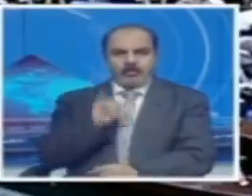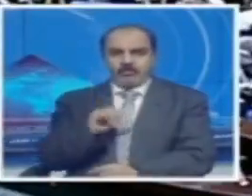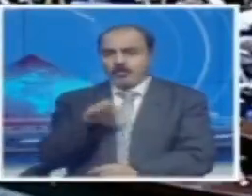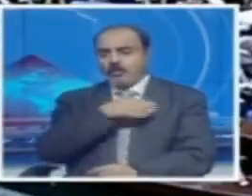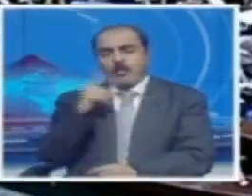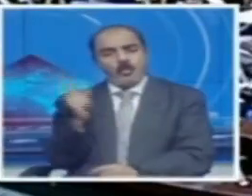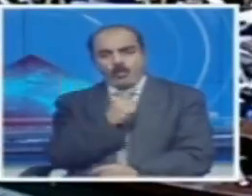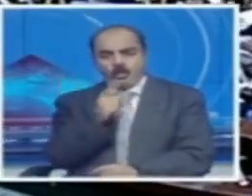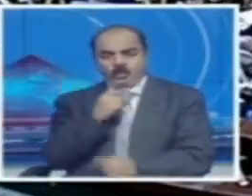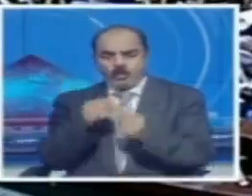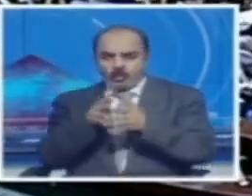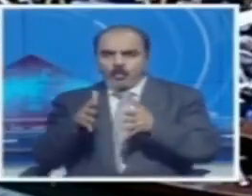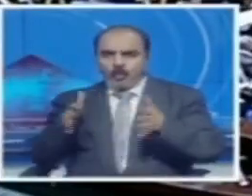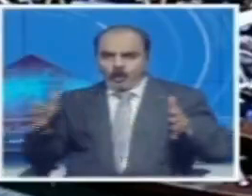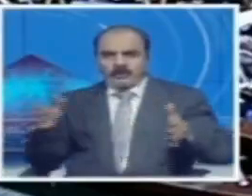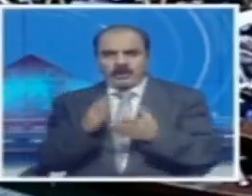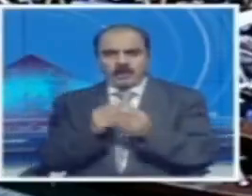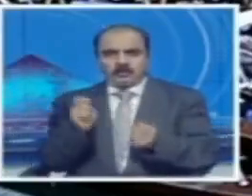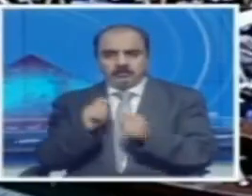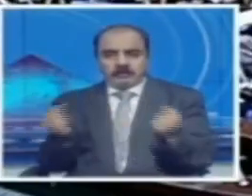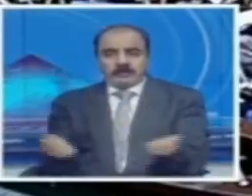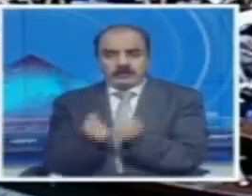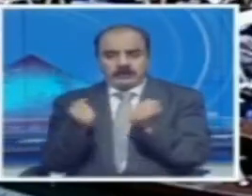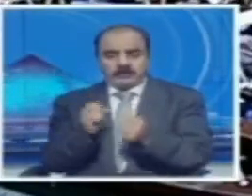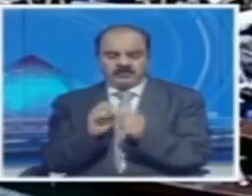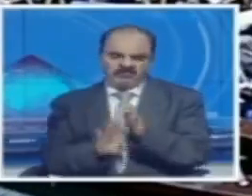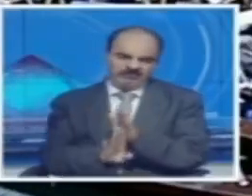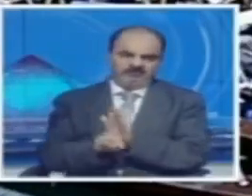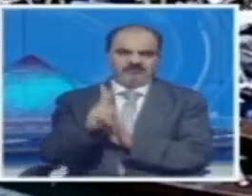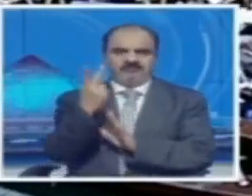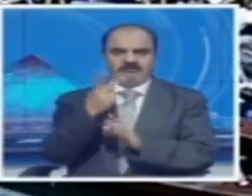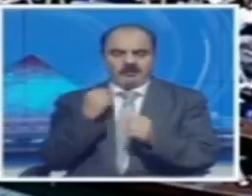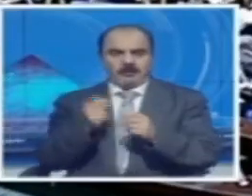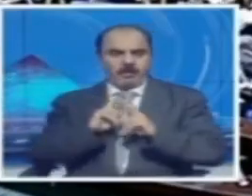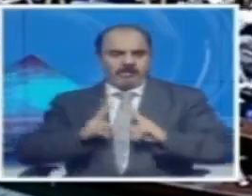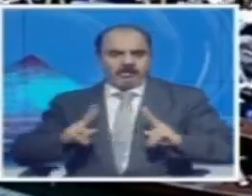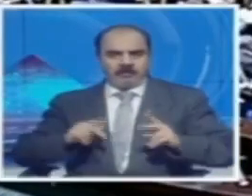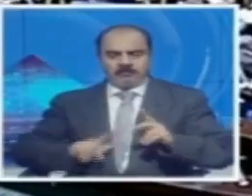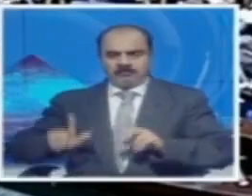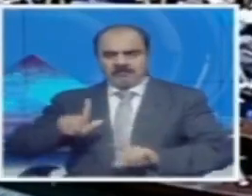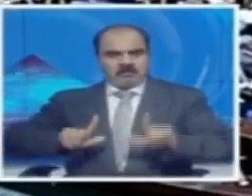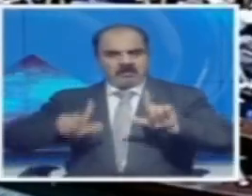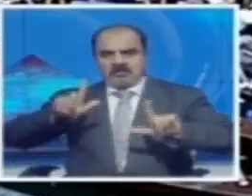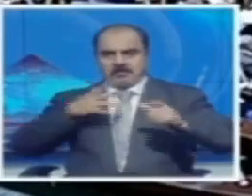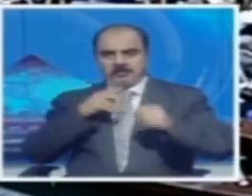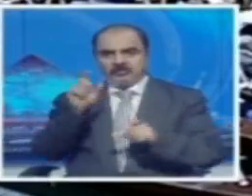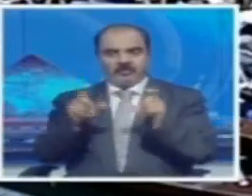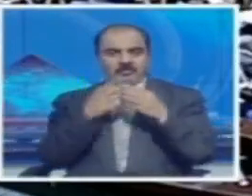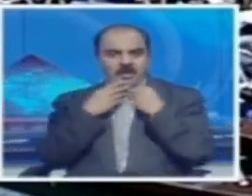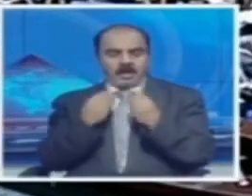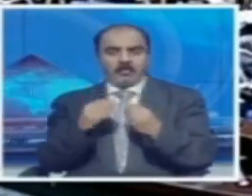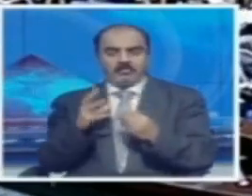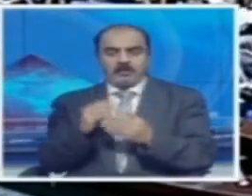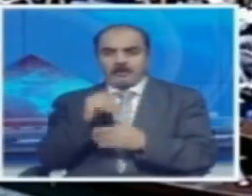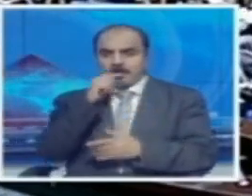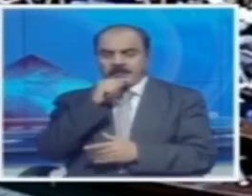مؤسساتها بالتوسع في برامج التدريب وبناء القدرات في مختلف مجالات التدريب وريادة الأعمال بهدف تأهيل الكوادر خصوصا من الشباب